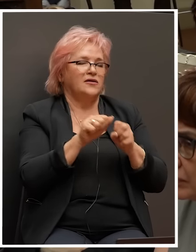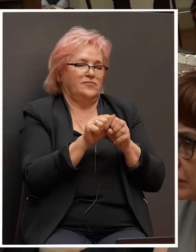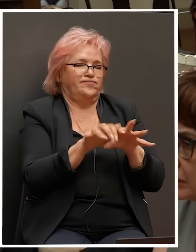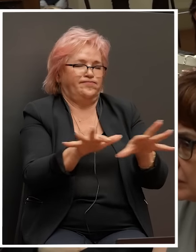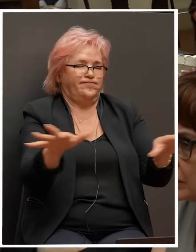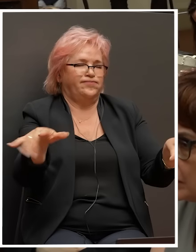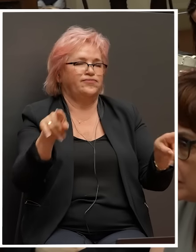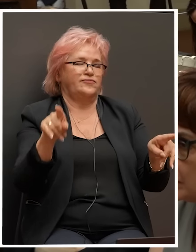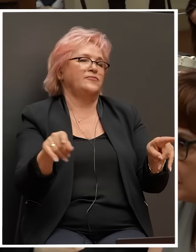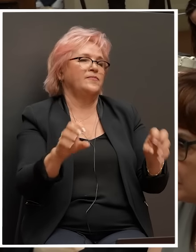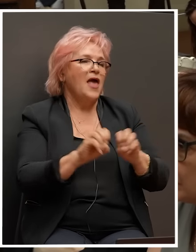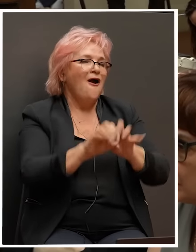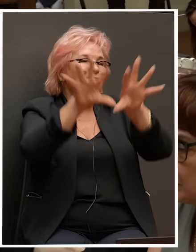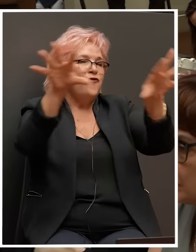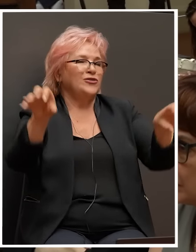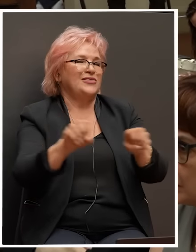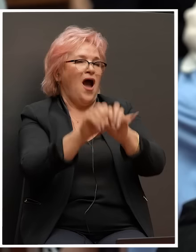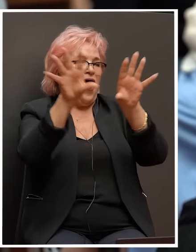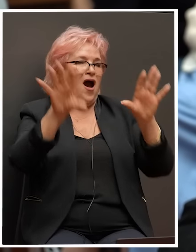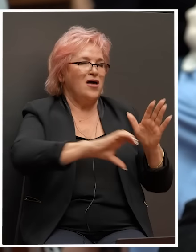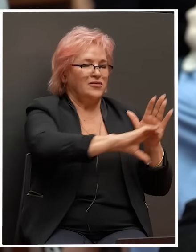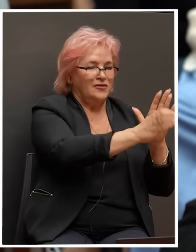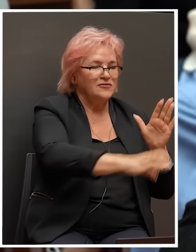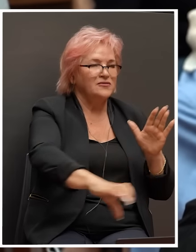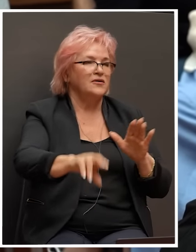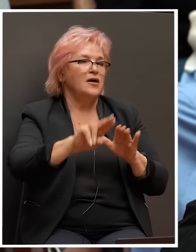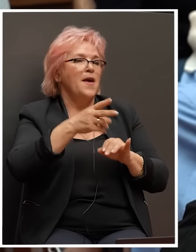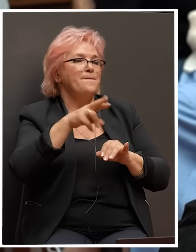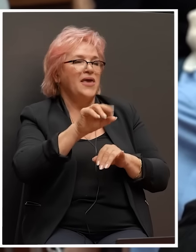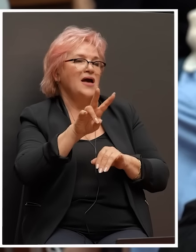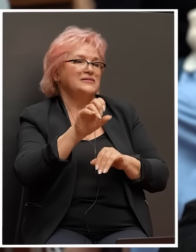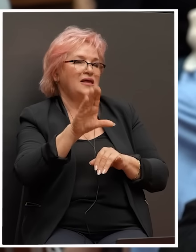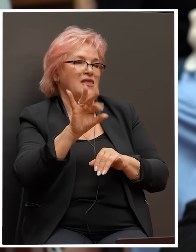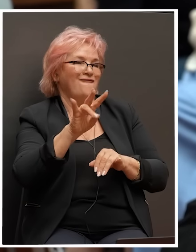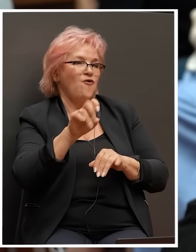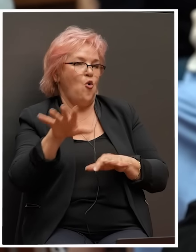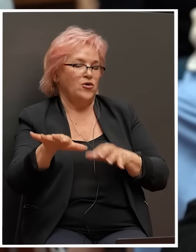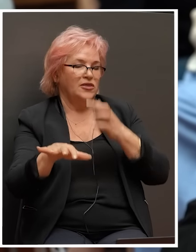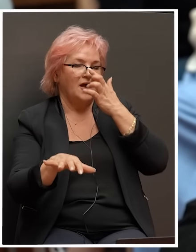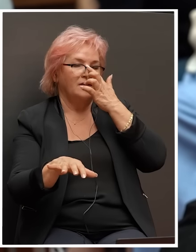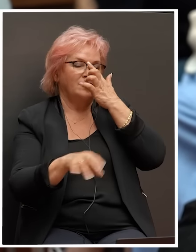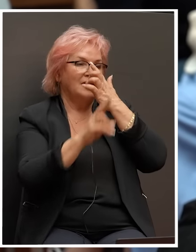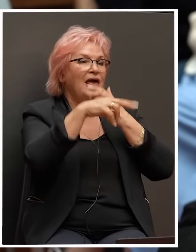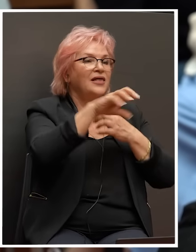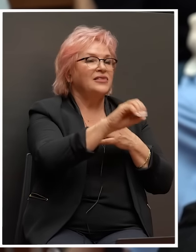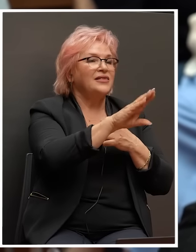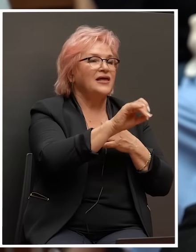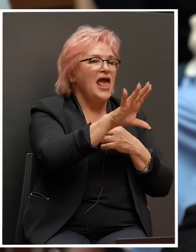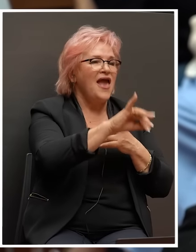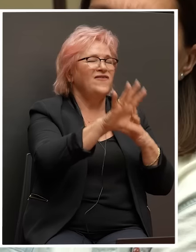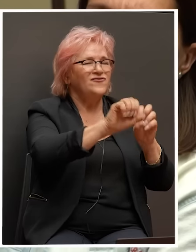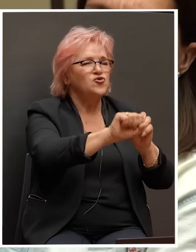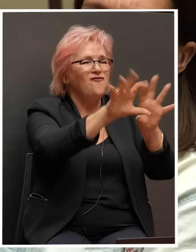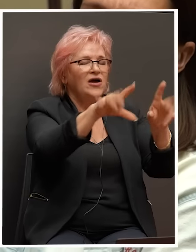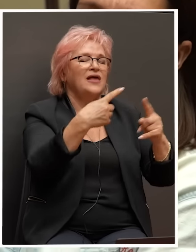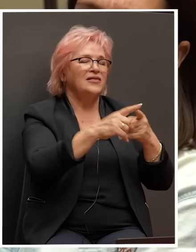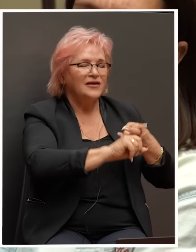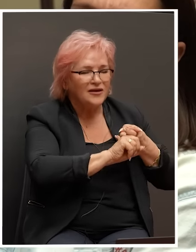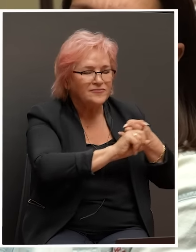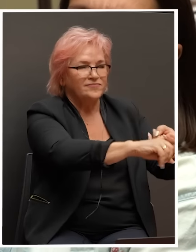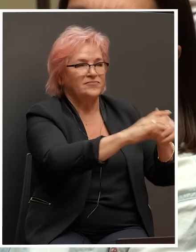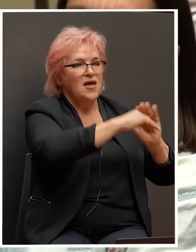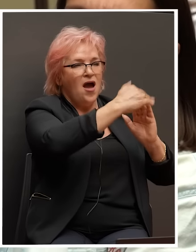например, Пьяцца Навоне, самый известный фонтан города Рима, который называется Де Треви. Ну вот это все, это Аква Вирги,